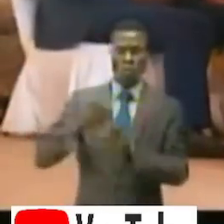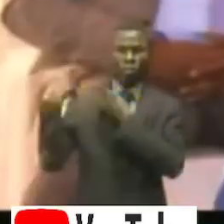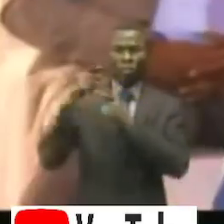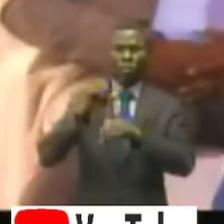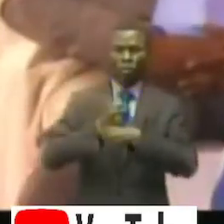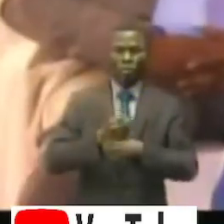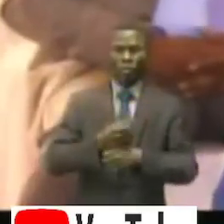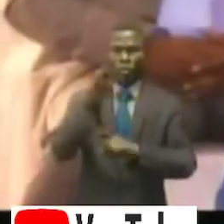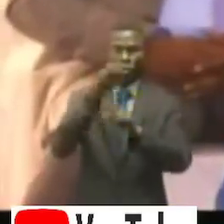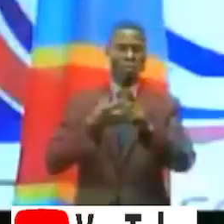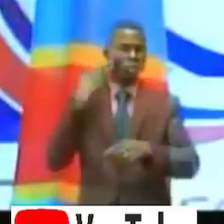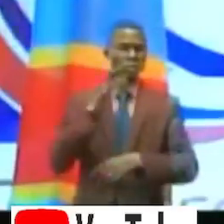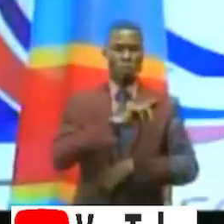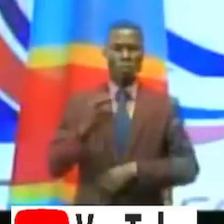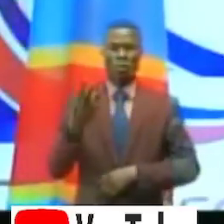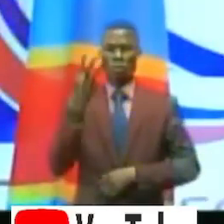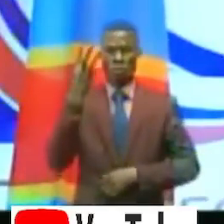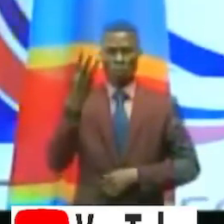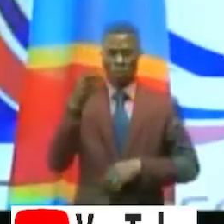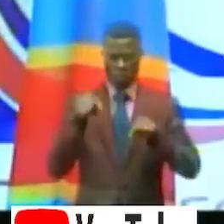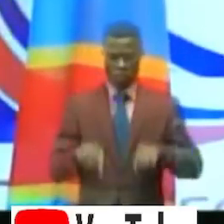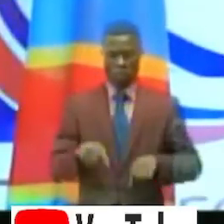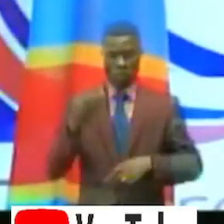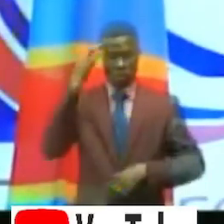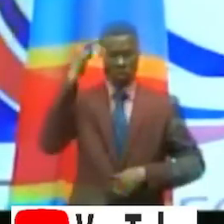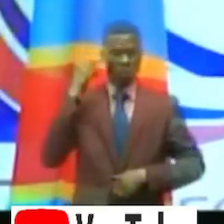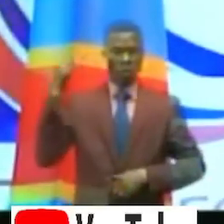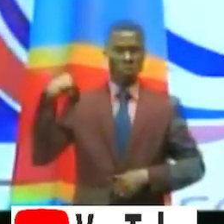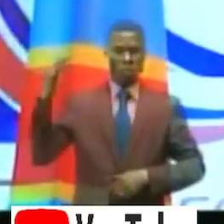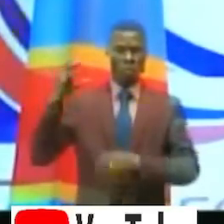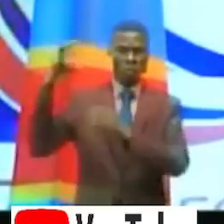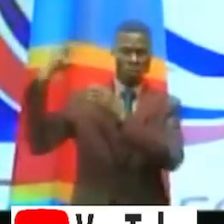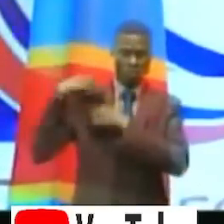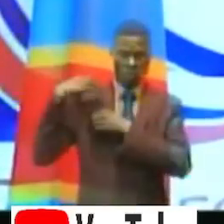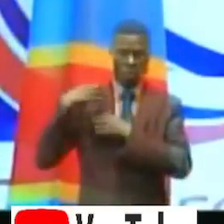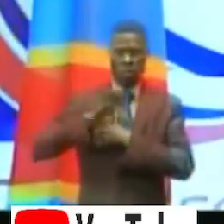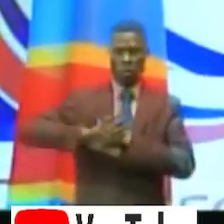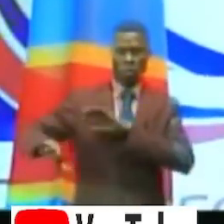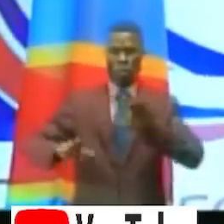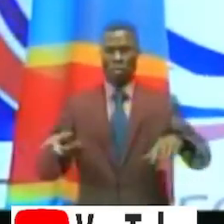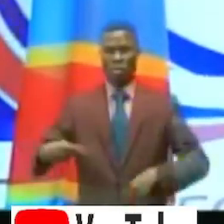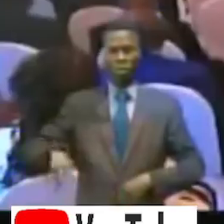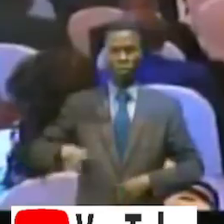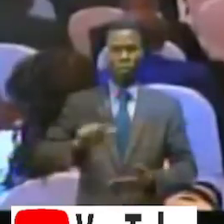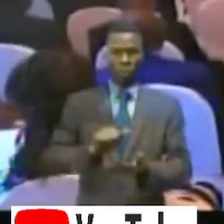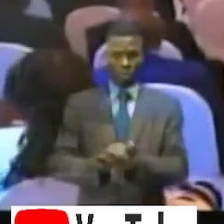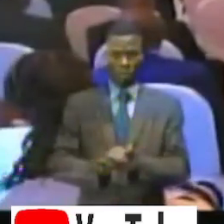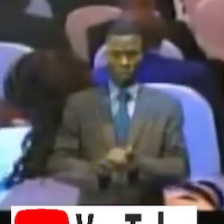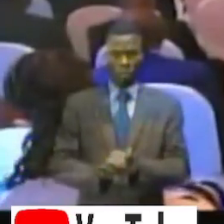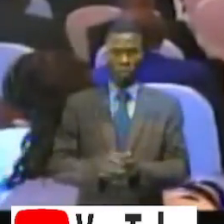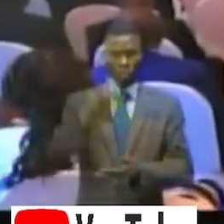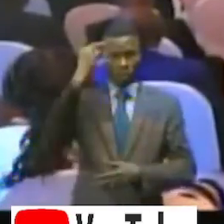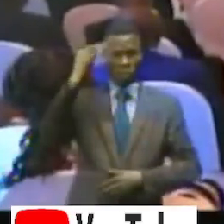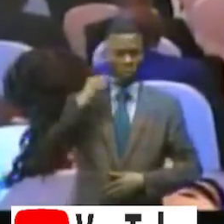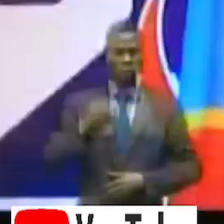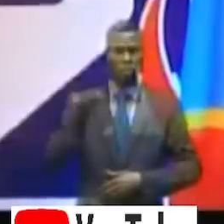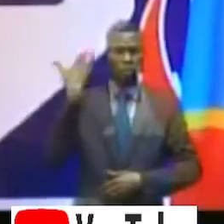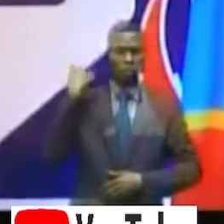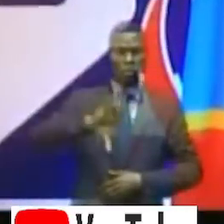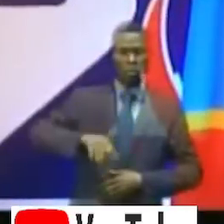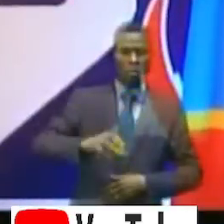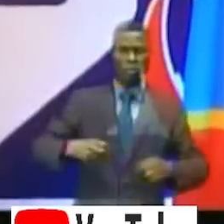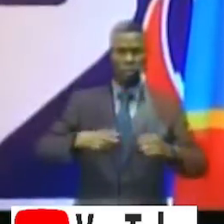en mai 2003 à ses jours, a dit le ministre d'État en charge de la décentralisation Estache Moufandi. Pour le ministre des Hydrocarbures